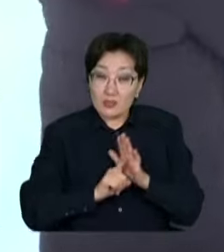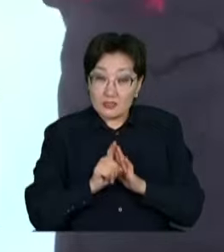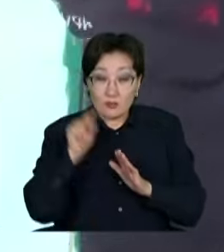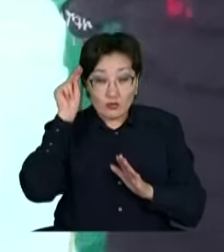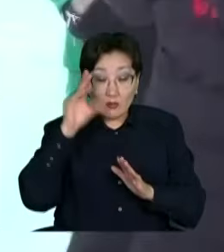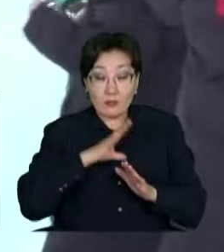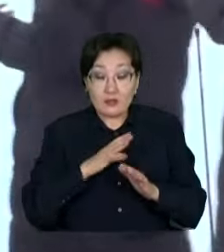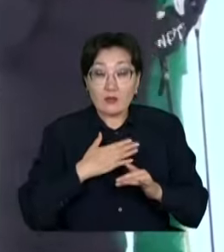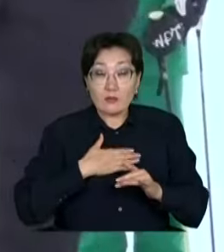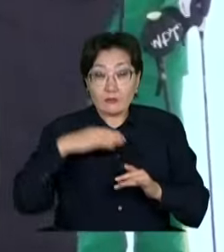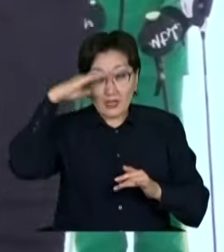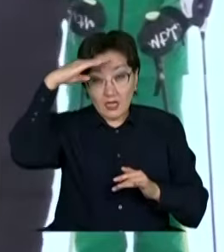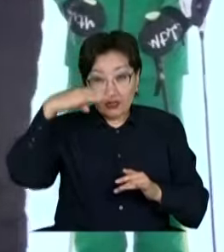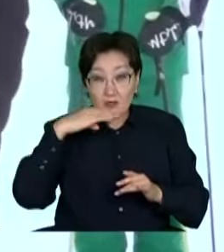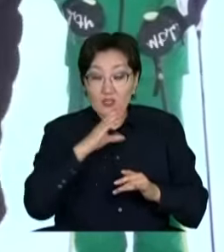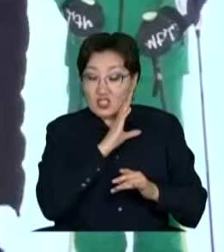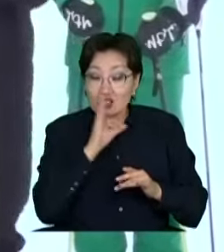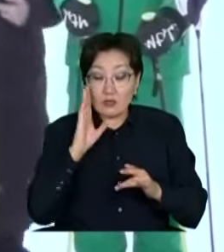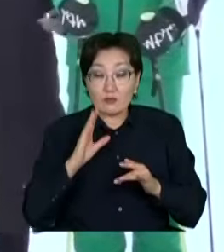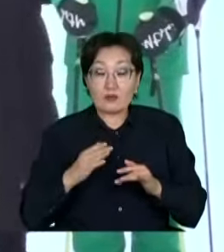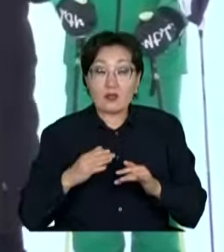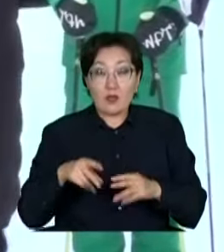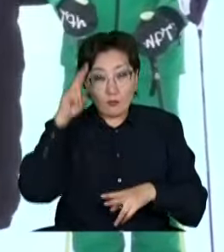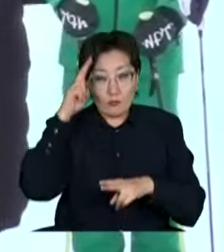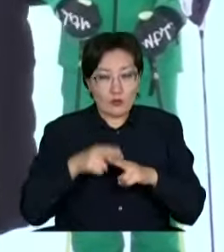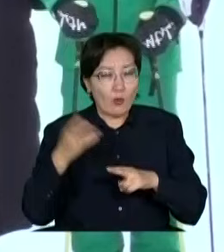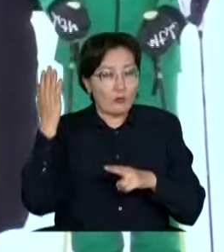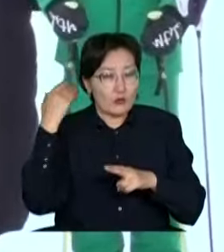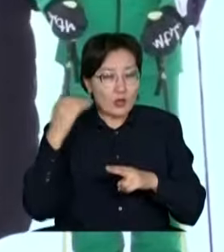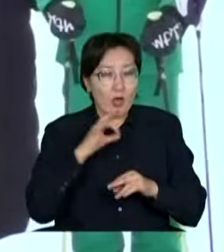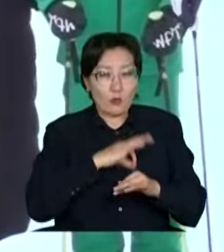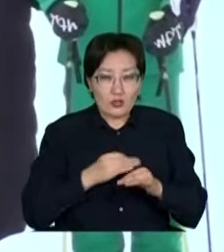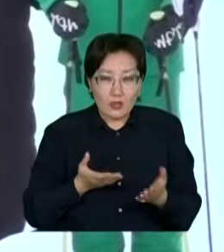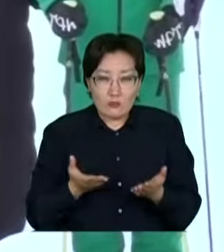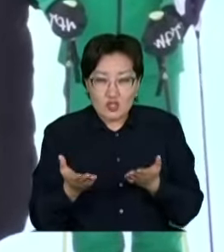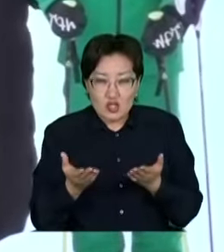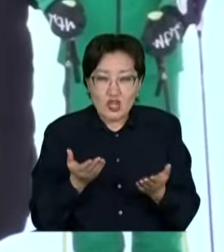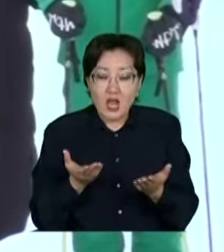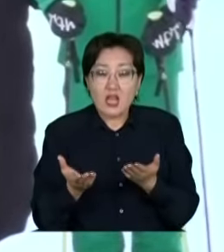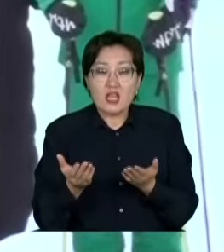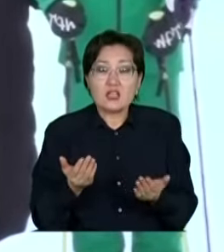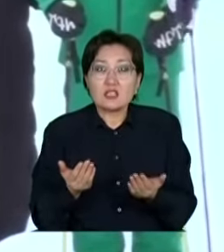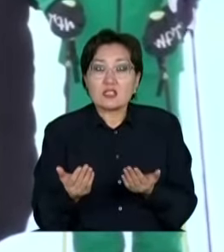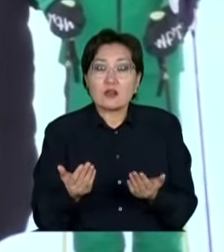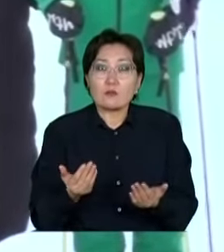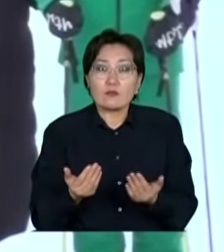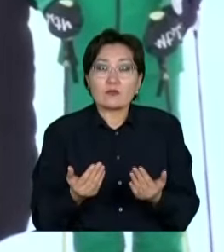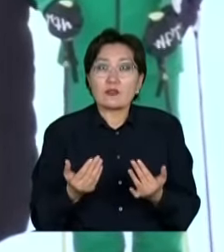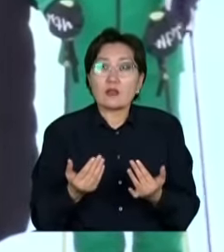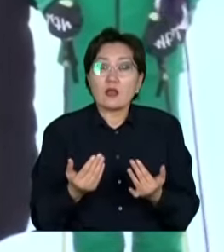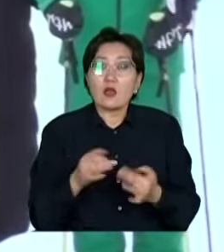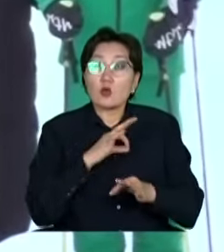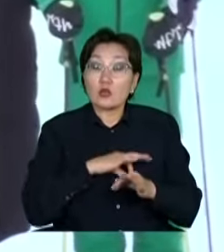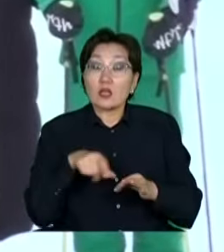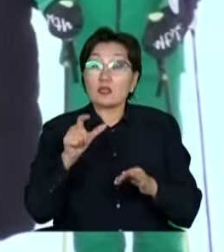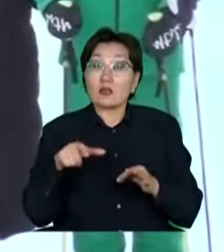Осы әкеміз, шешеміз, ағаларымыз бұрыннан тебеді ғой, енді біздің әкемізде шаңға теу берді де бұл ұстап немене қылған адамдар